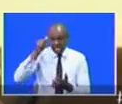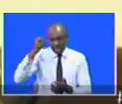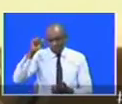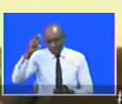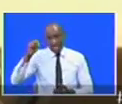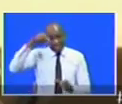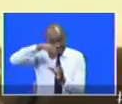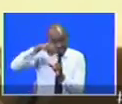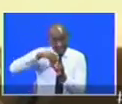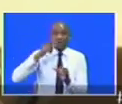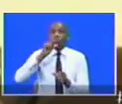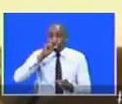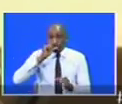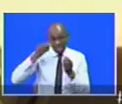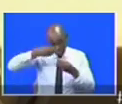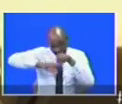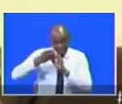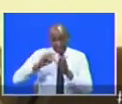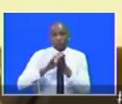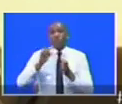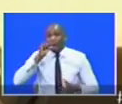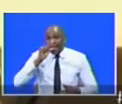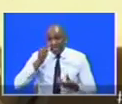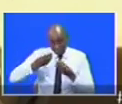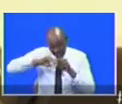ndani ya hiyo weed na zimix pamoja.